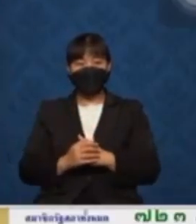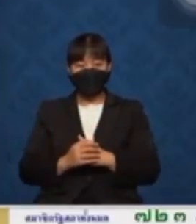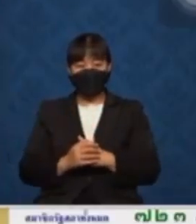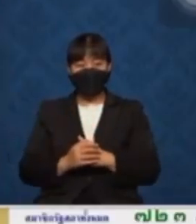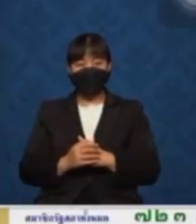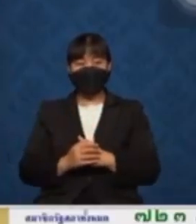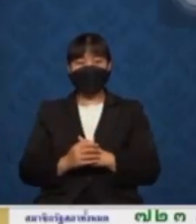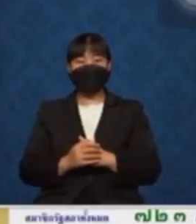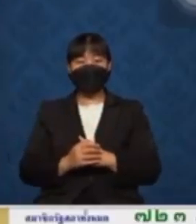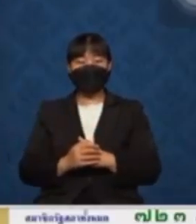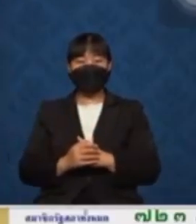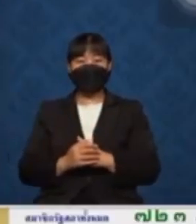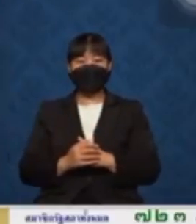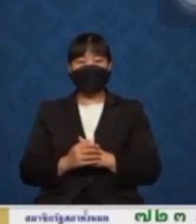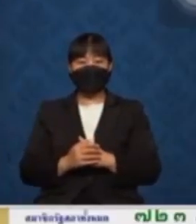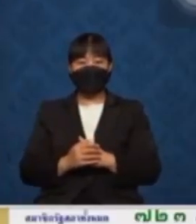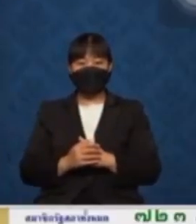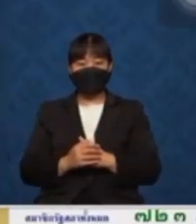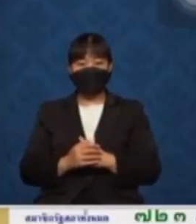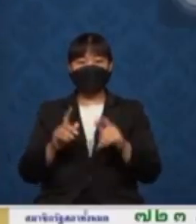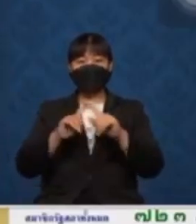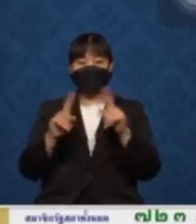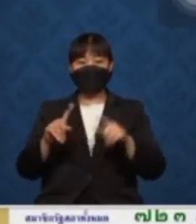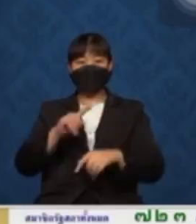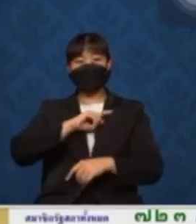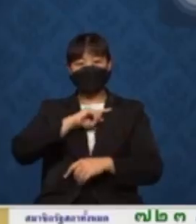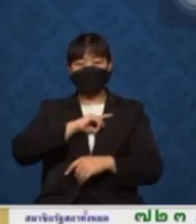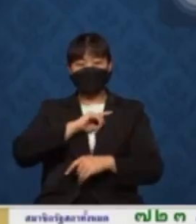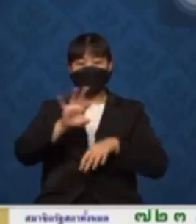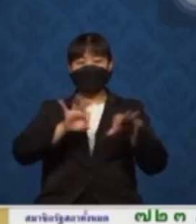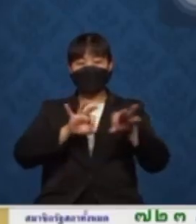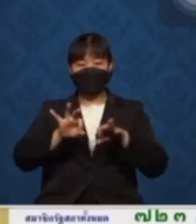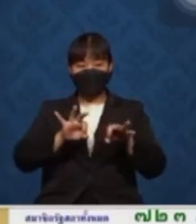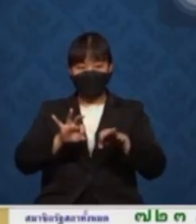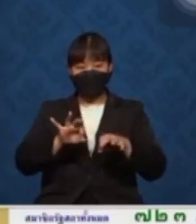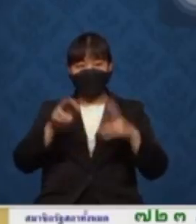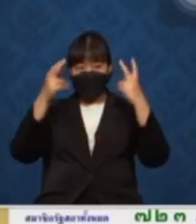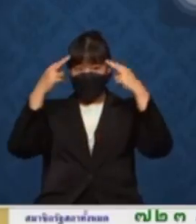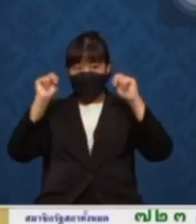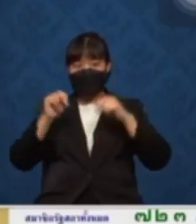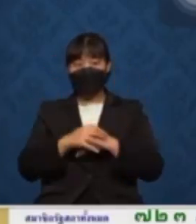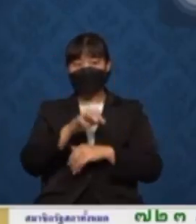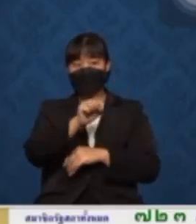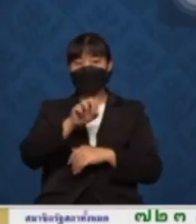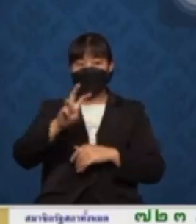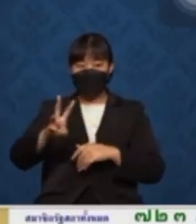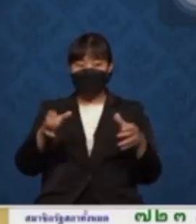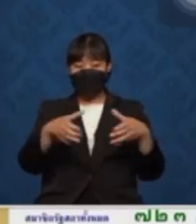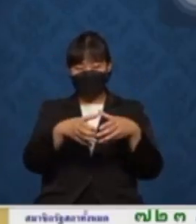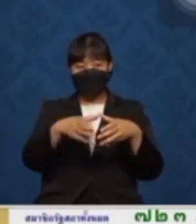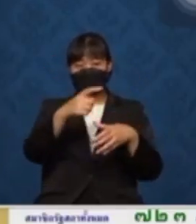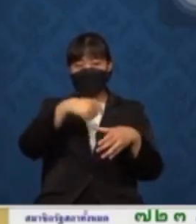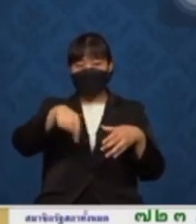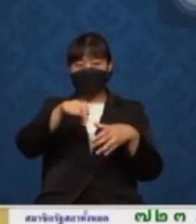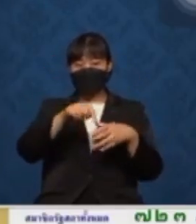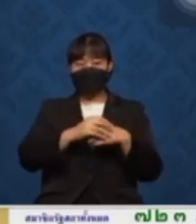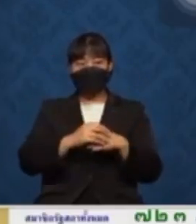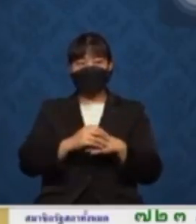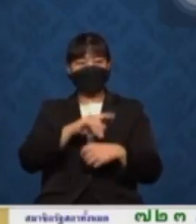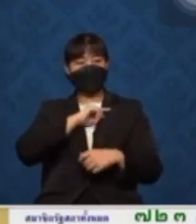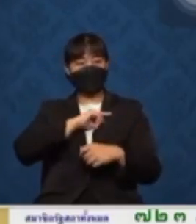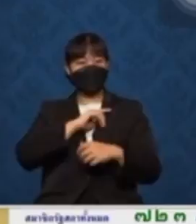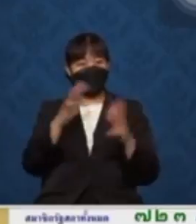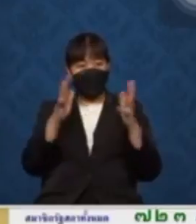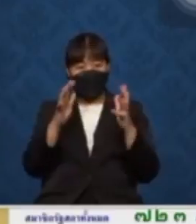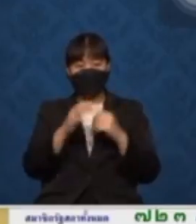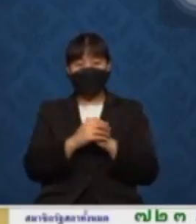หากษัตริย์เป็นประมุขแต่นอกจากอำนาจในการเลือกนายกแล้วนะครับสวชุดนี้ก็ยังมีอำนาจเยอะเป็นพิเศษอีกไม่ว่าจะเป็นการมาร่วมโห